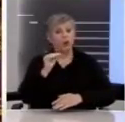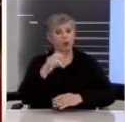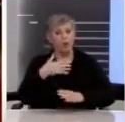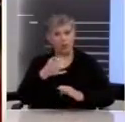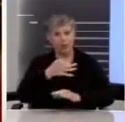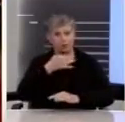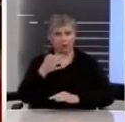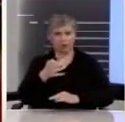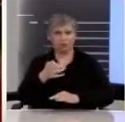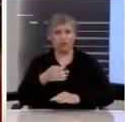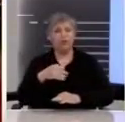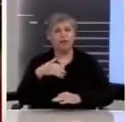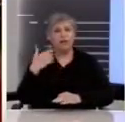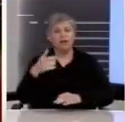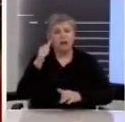έχετε μια διαστροφή,